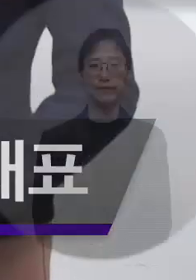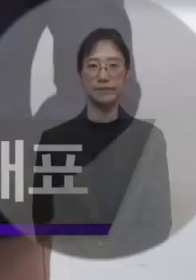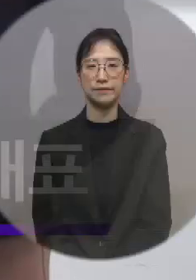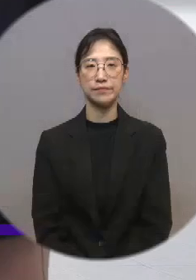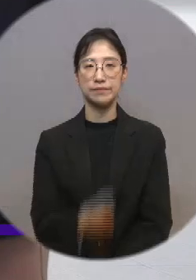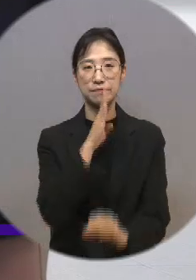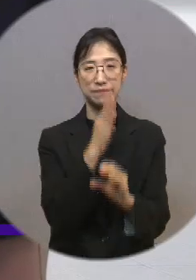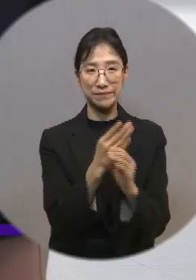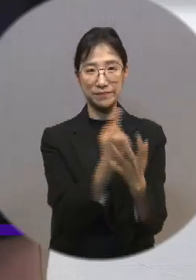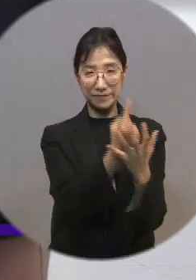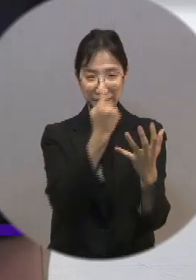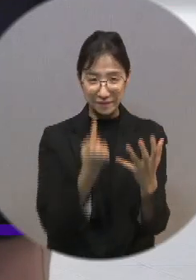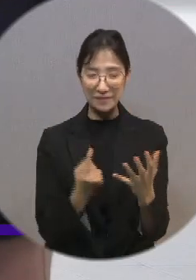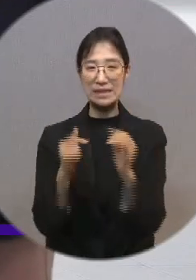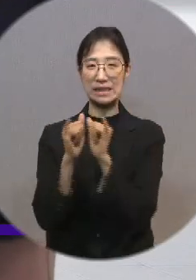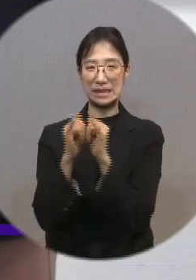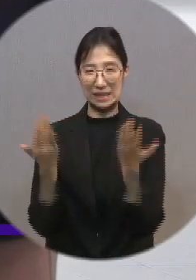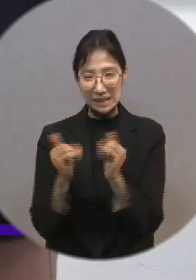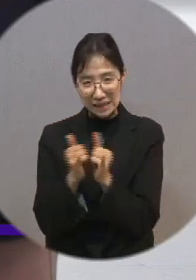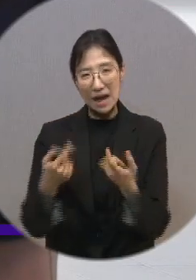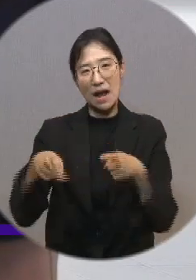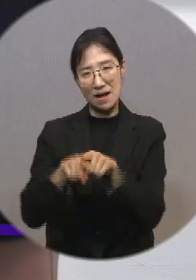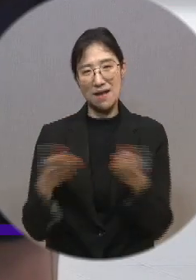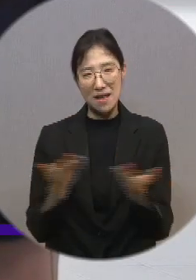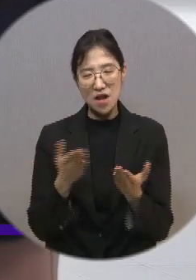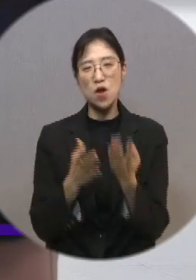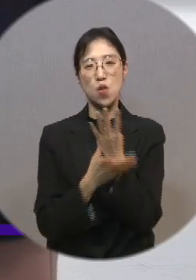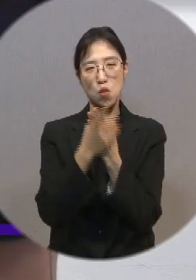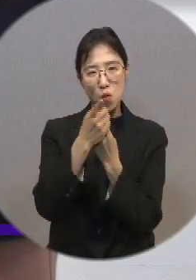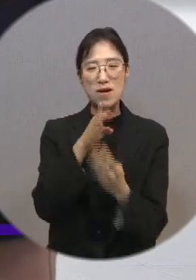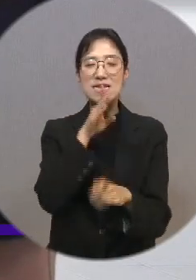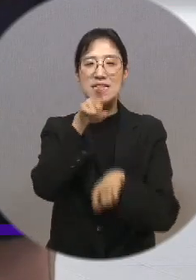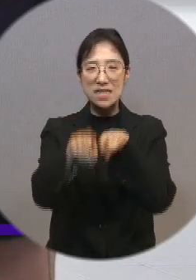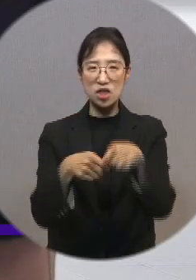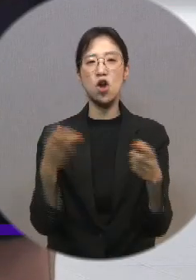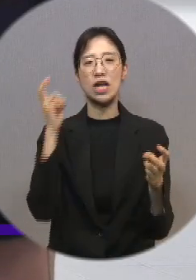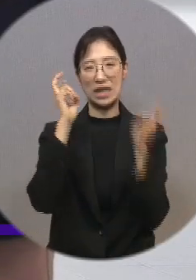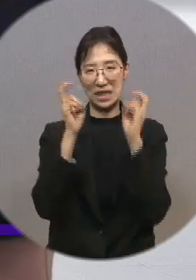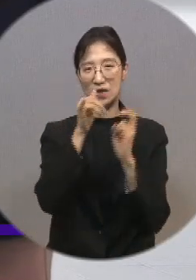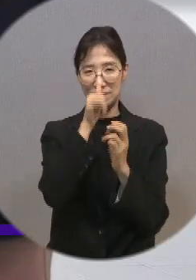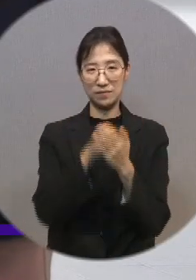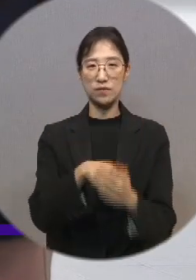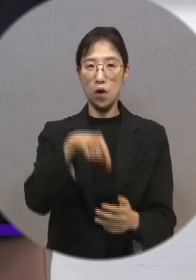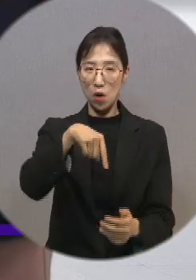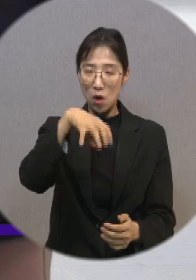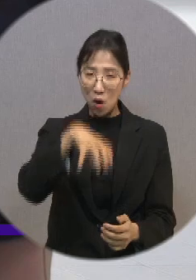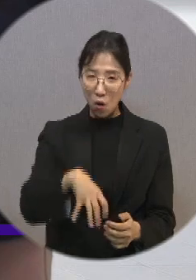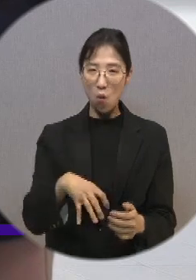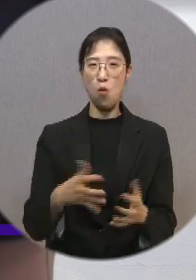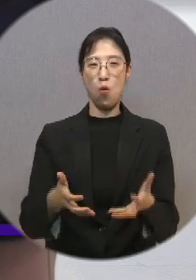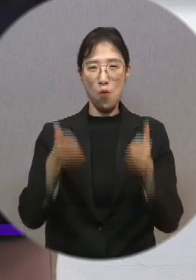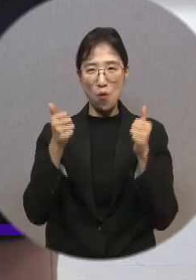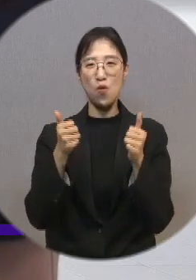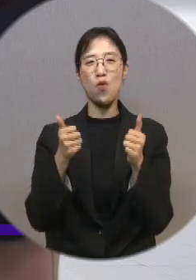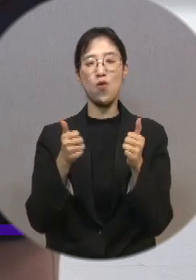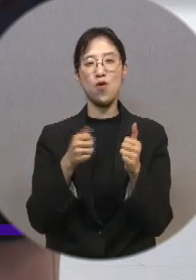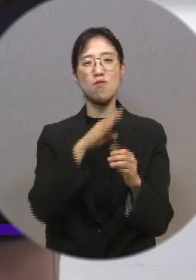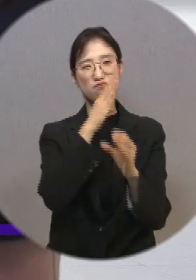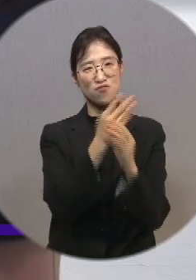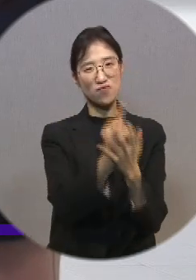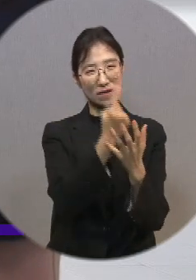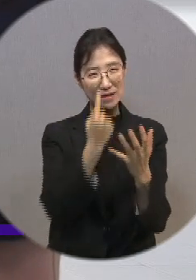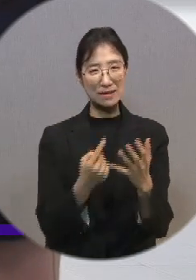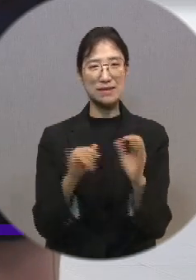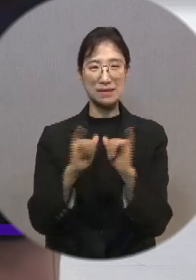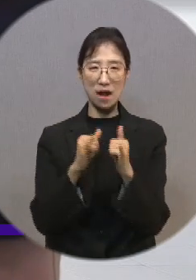탈북민 직원들과 함께 일하며 통일을 실천하는 기업이 있습니다. 이곳을 거쳐간 탈북민 직원만 100여 명이